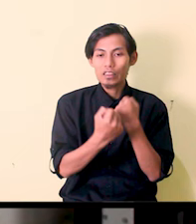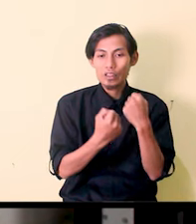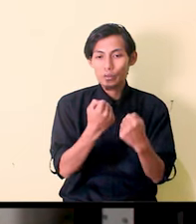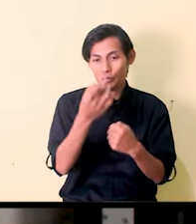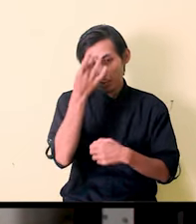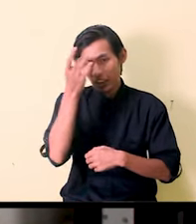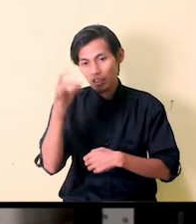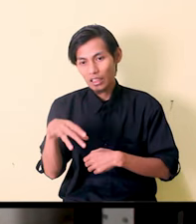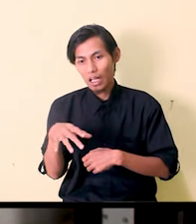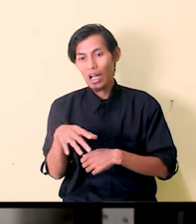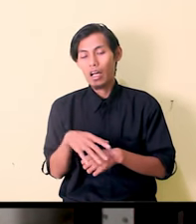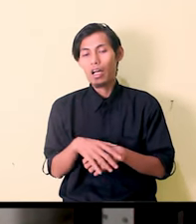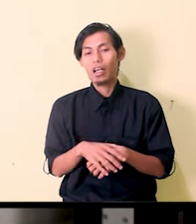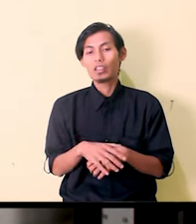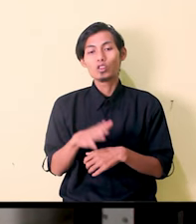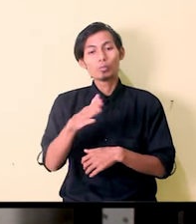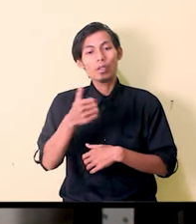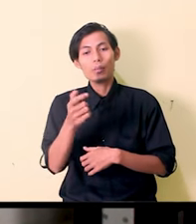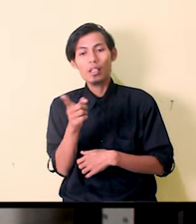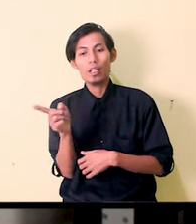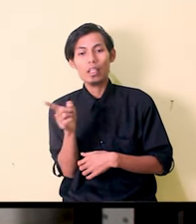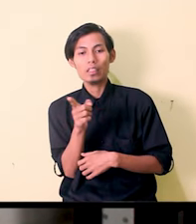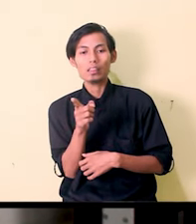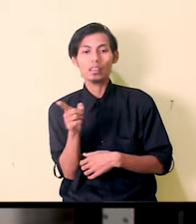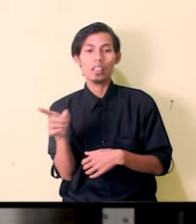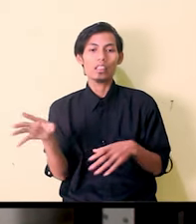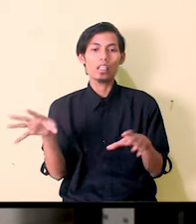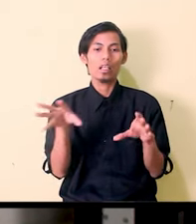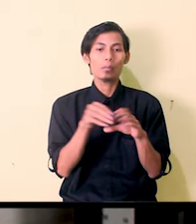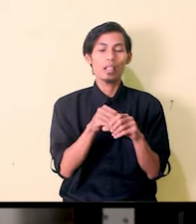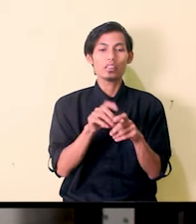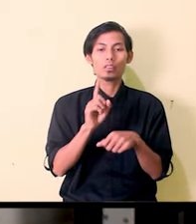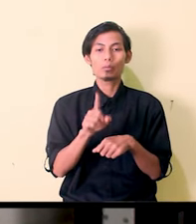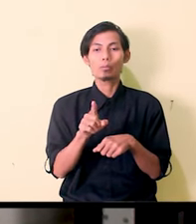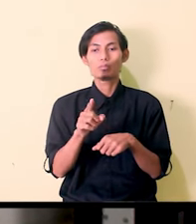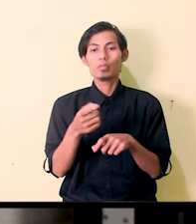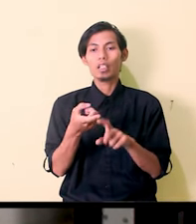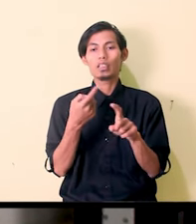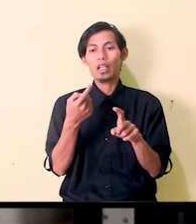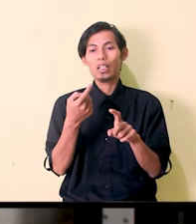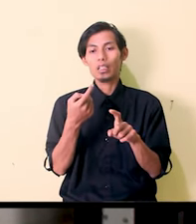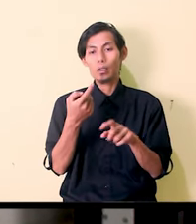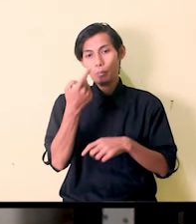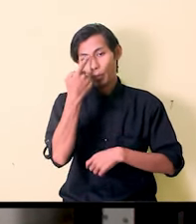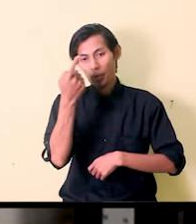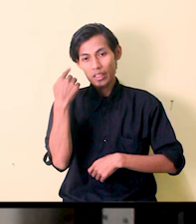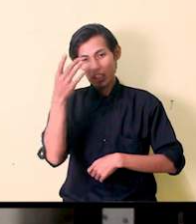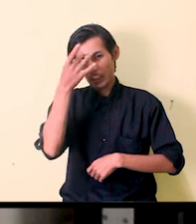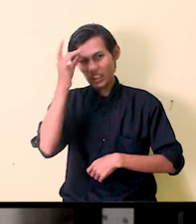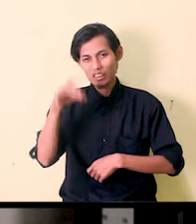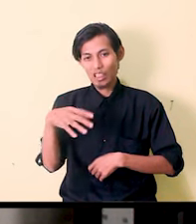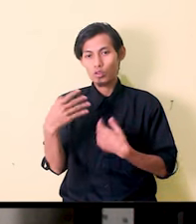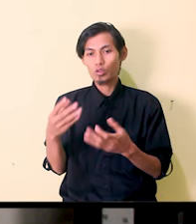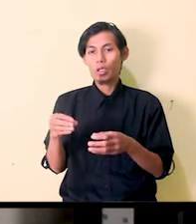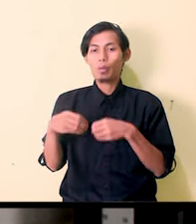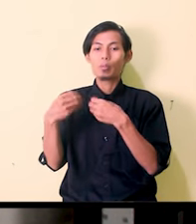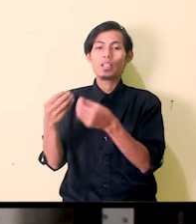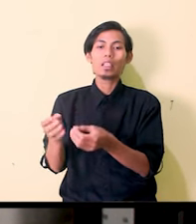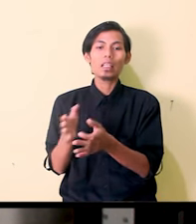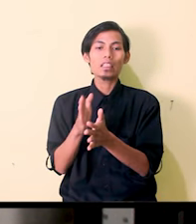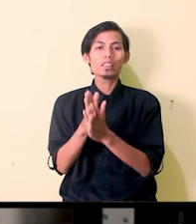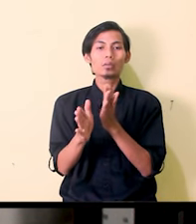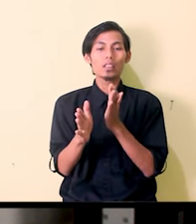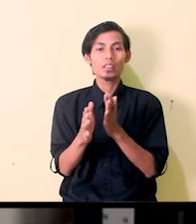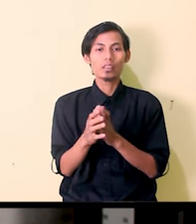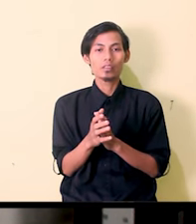itu terlibat juga di desa karena dari pihak PMS Itu sudah memberikan peluang buat mereka Mbak terus